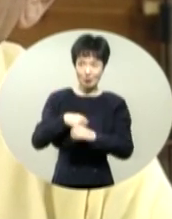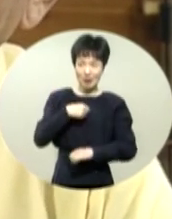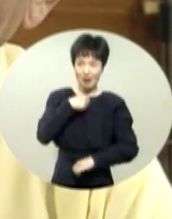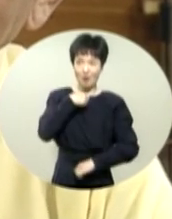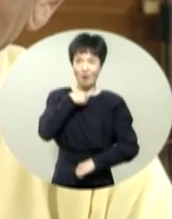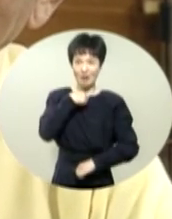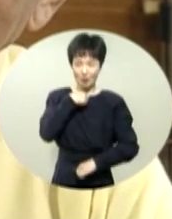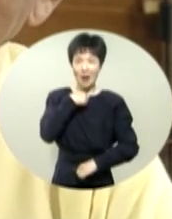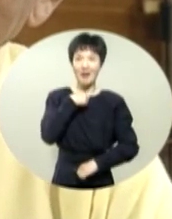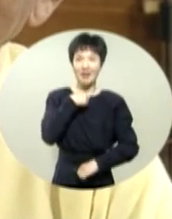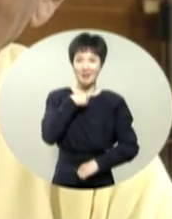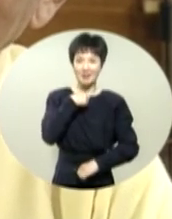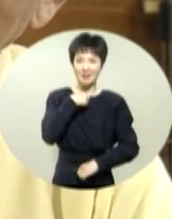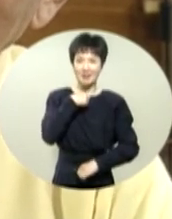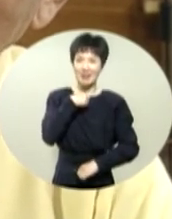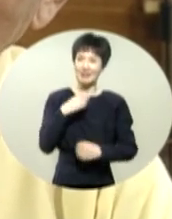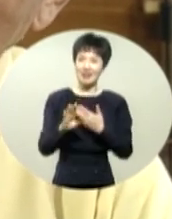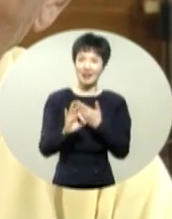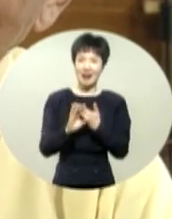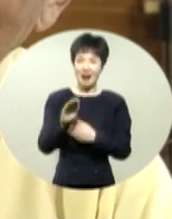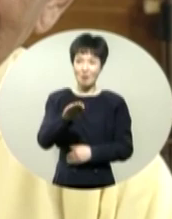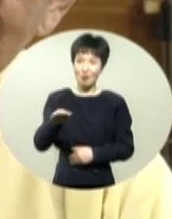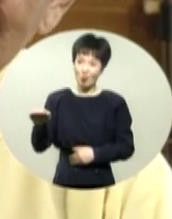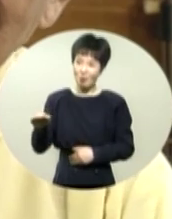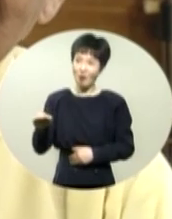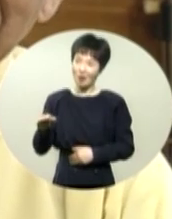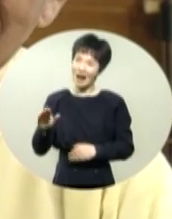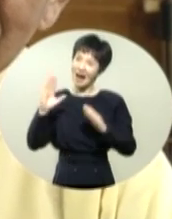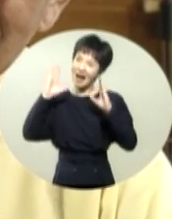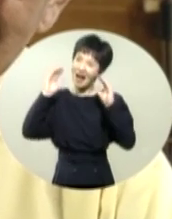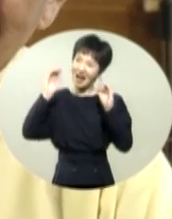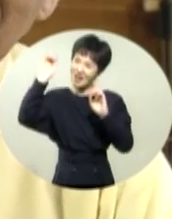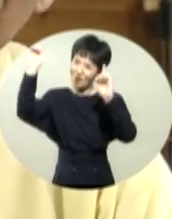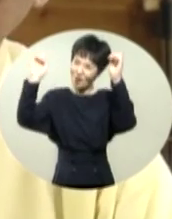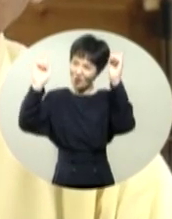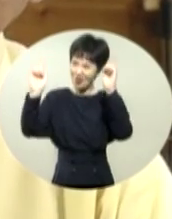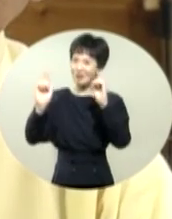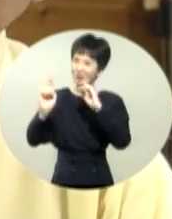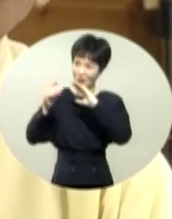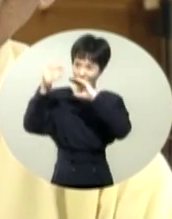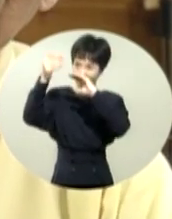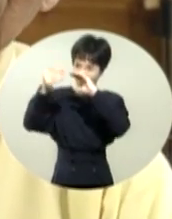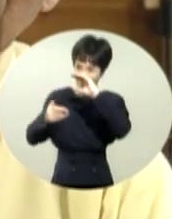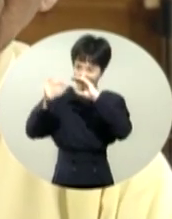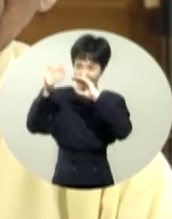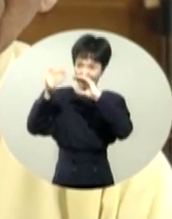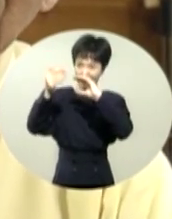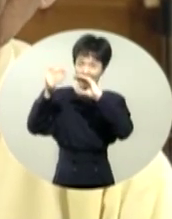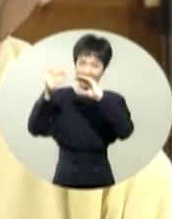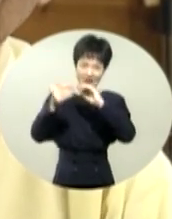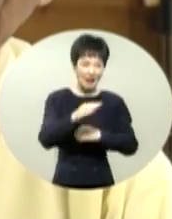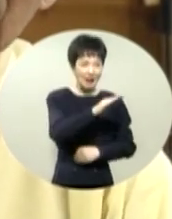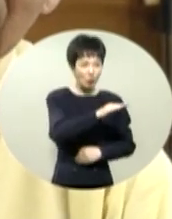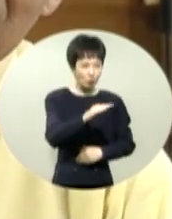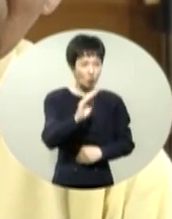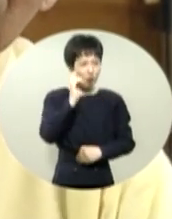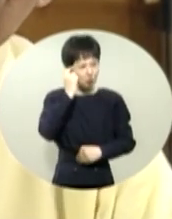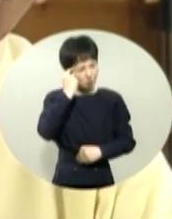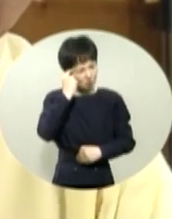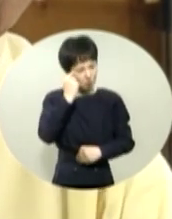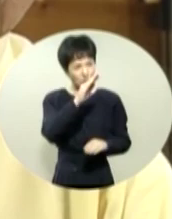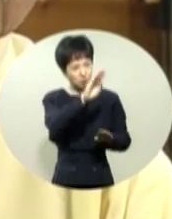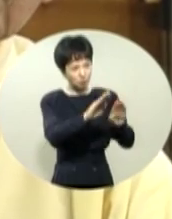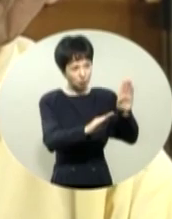えて、だから子供がこう喜んだその瞬間をパッと写したり、あるいは子供がこう悩んでる、あるいは考えてる、